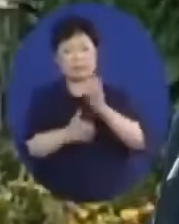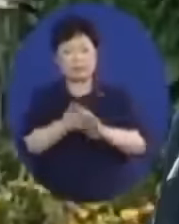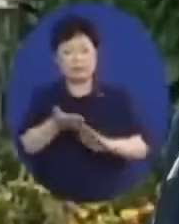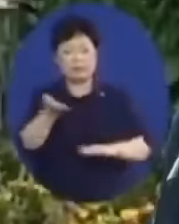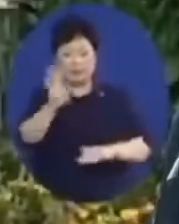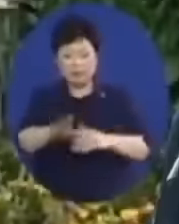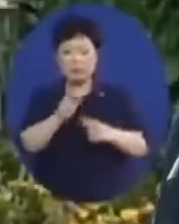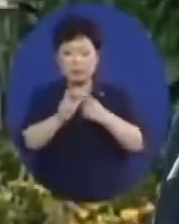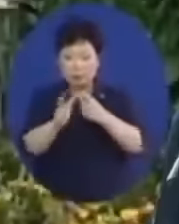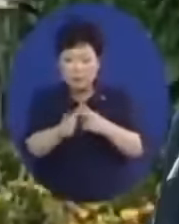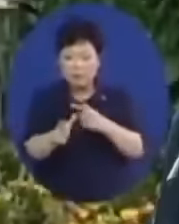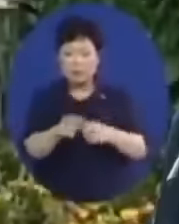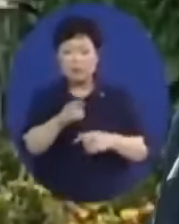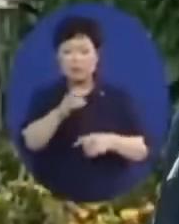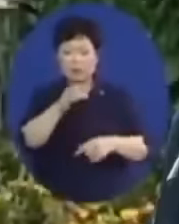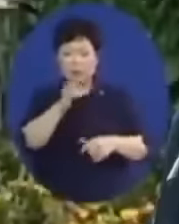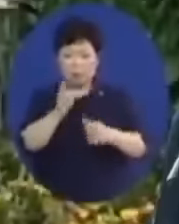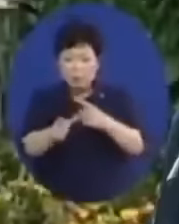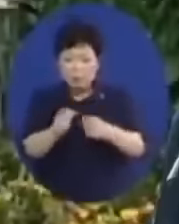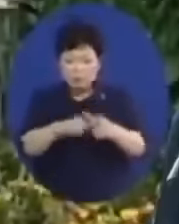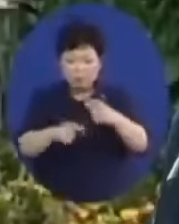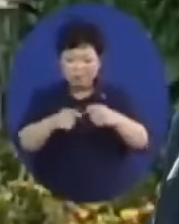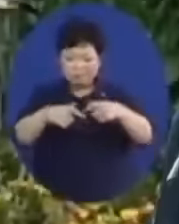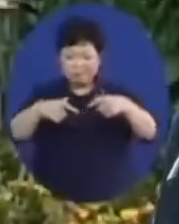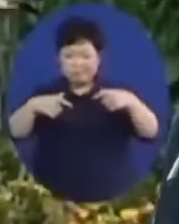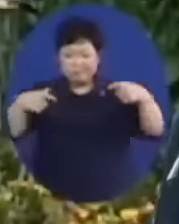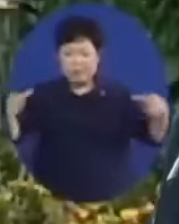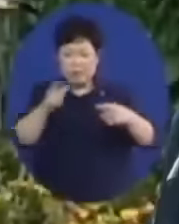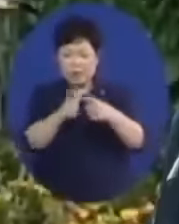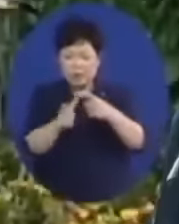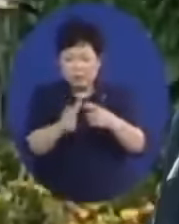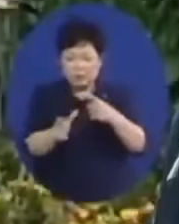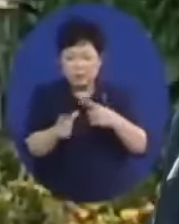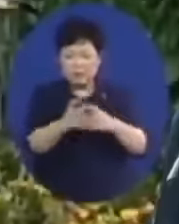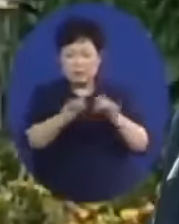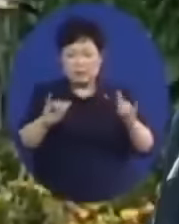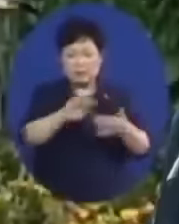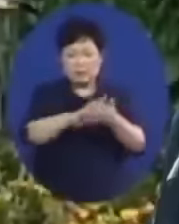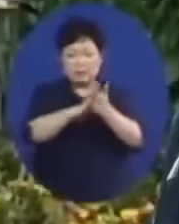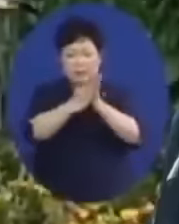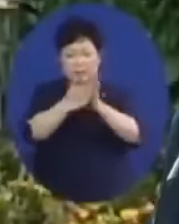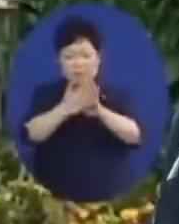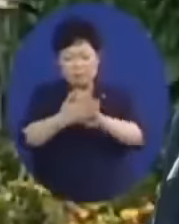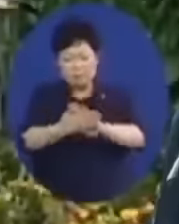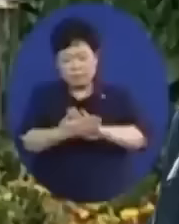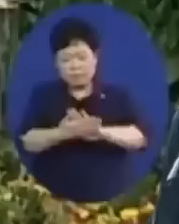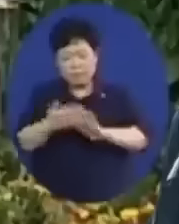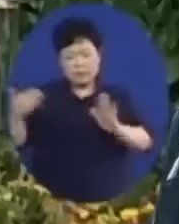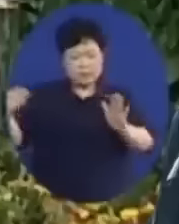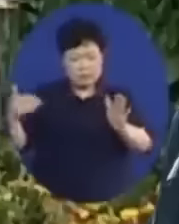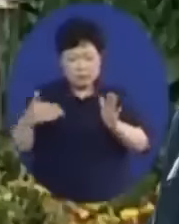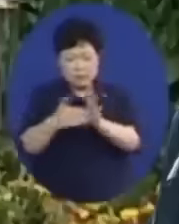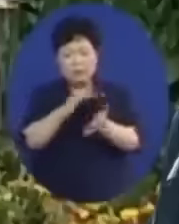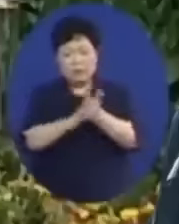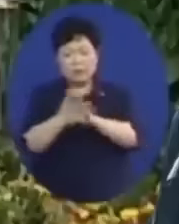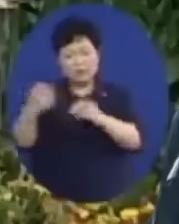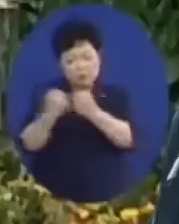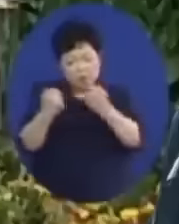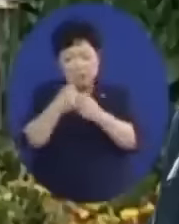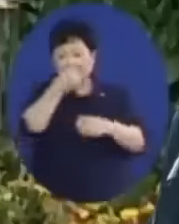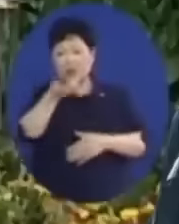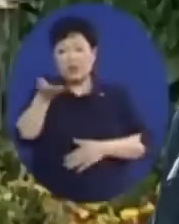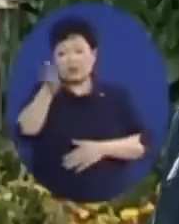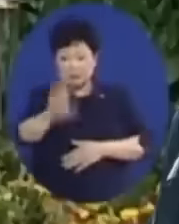그 고민은 하면 할수록 점점 그 고민이 그 사람을 변화시키는 것입니다. 끝없는 투쟁이 있는 것